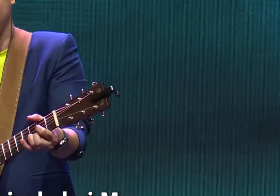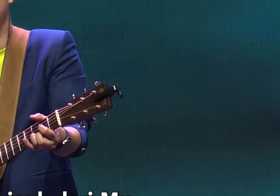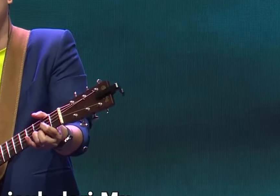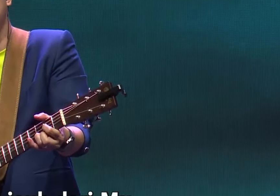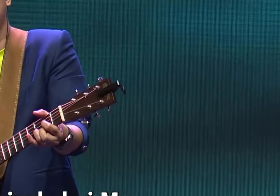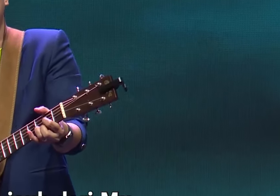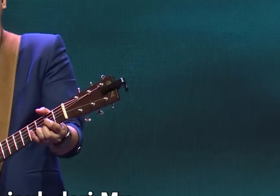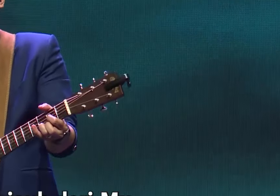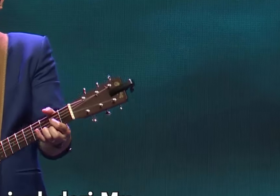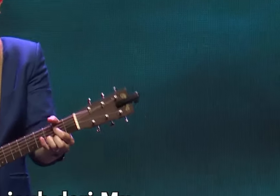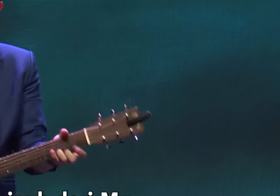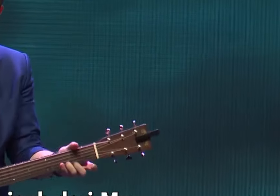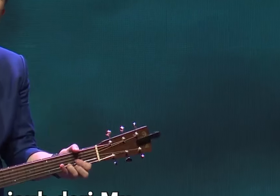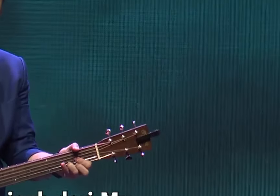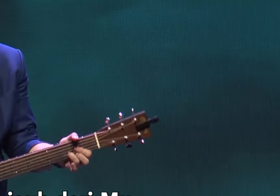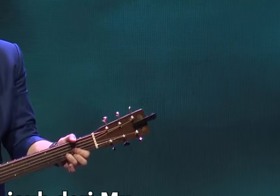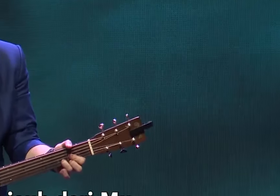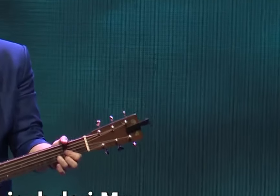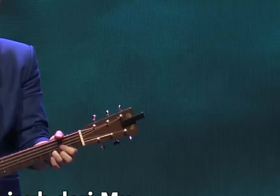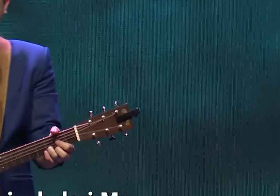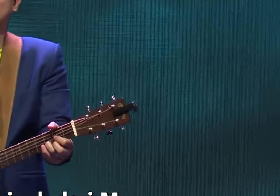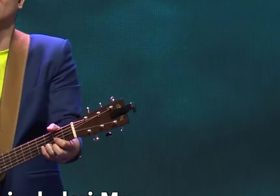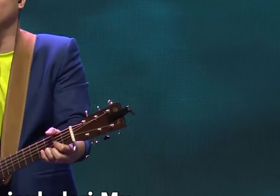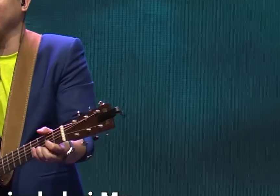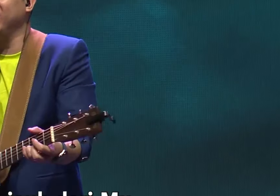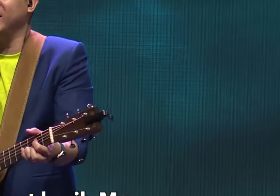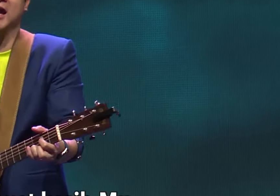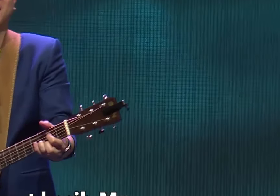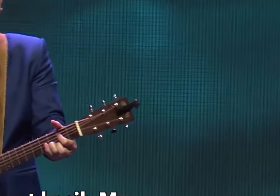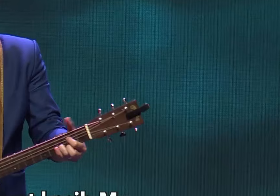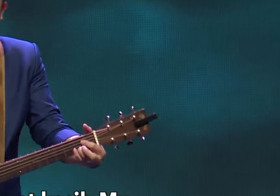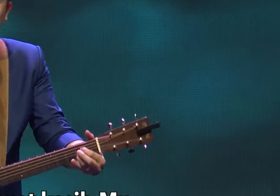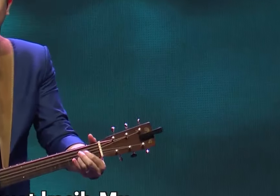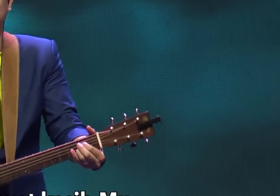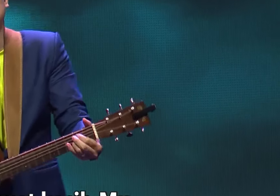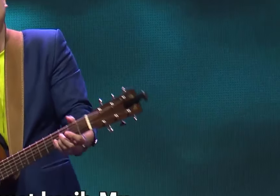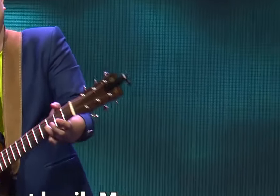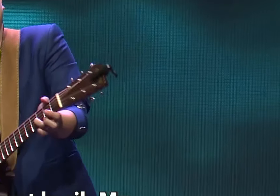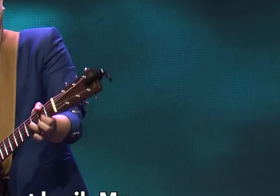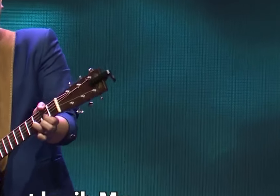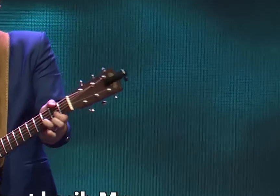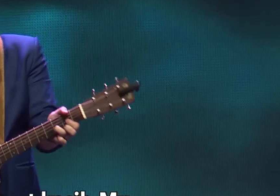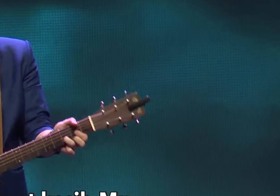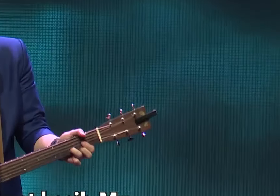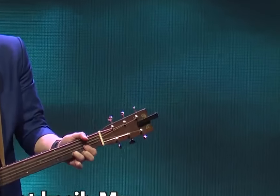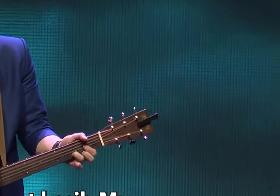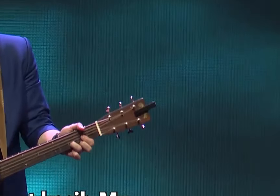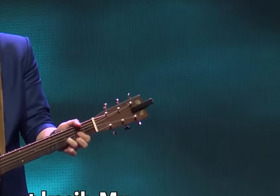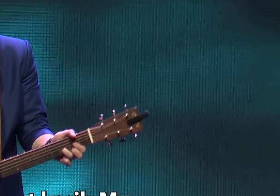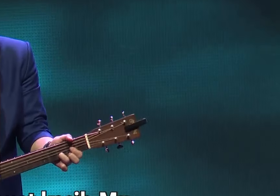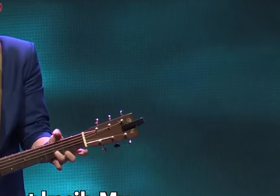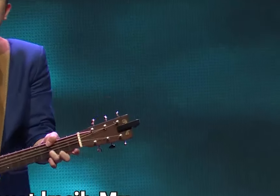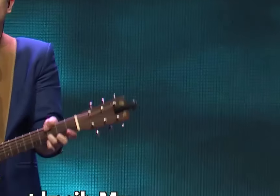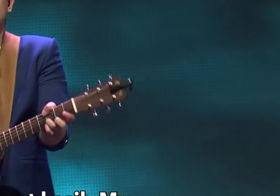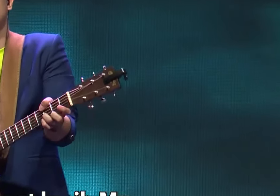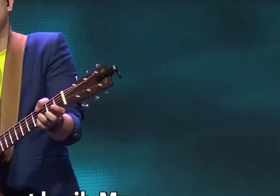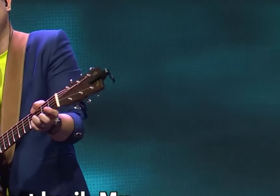jauh dari-Mu. Terima kasih, terima